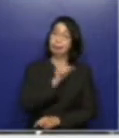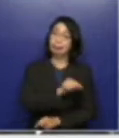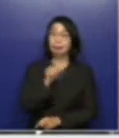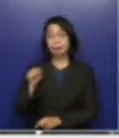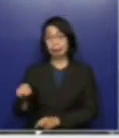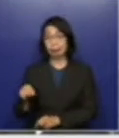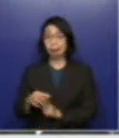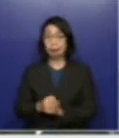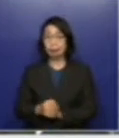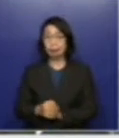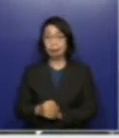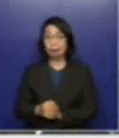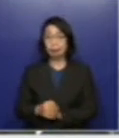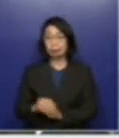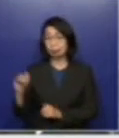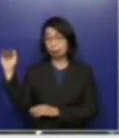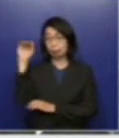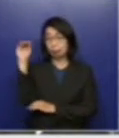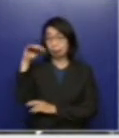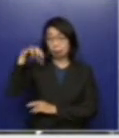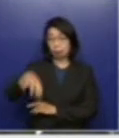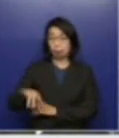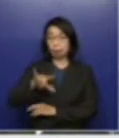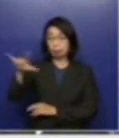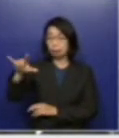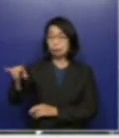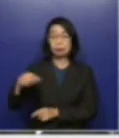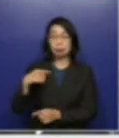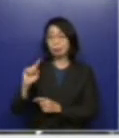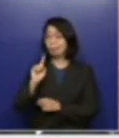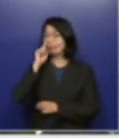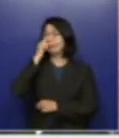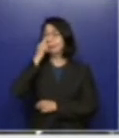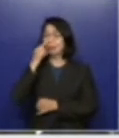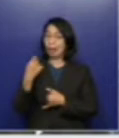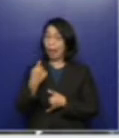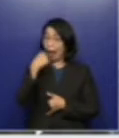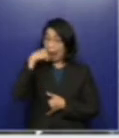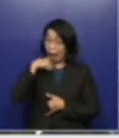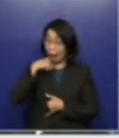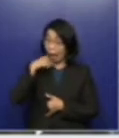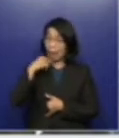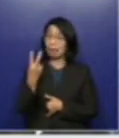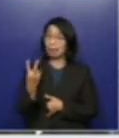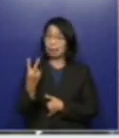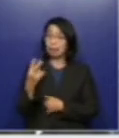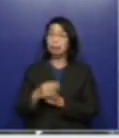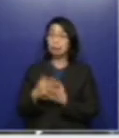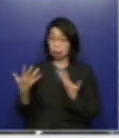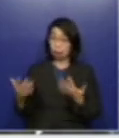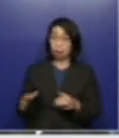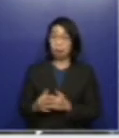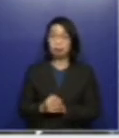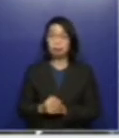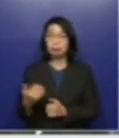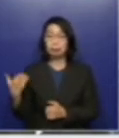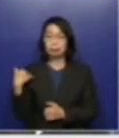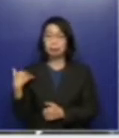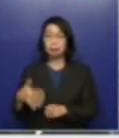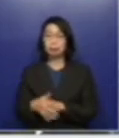รวจที่สุวรรณภูมิครับเข้าตามระบบเลยเข้าตรวจที่สุวรรณภูมิพร้อมกับผู้โดยสาร